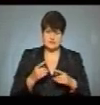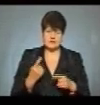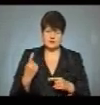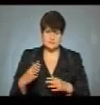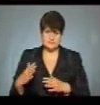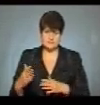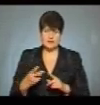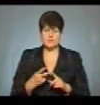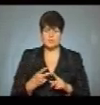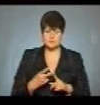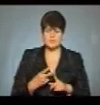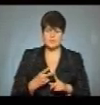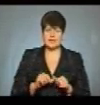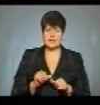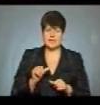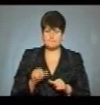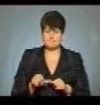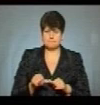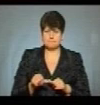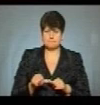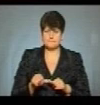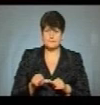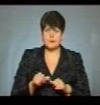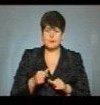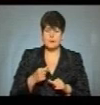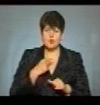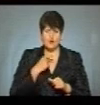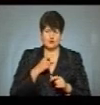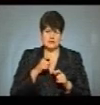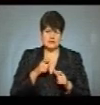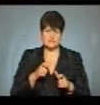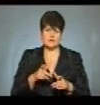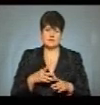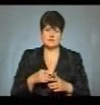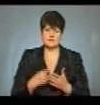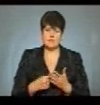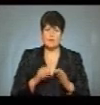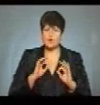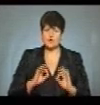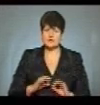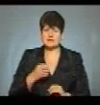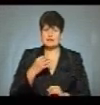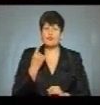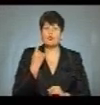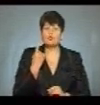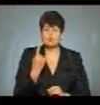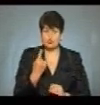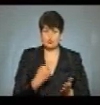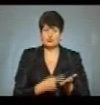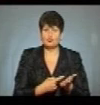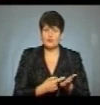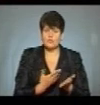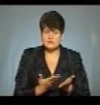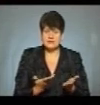момент. Другий, крім, скажімо так, голослівного твердження, прокурор не навів жодного доводу, яким